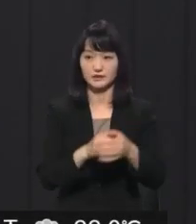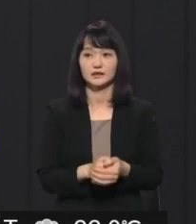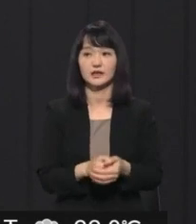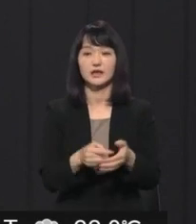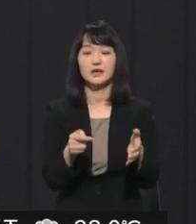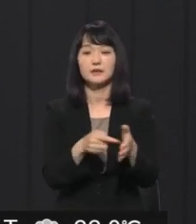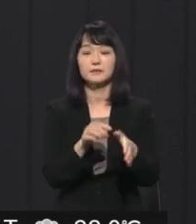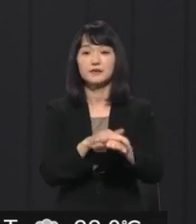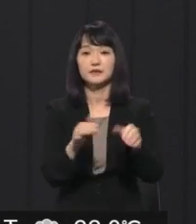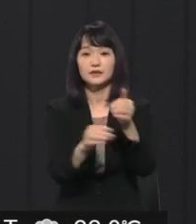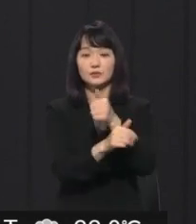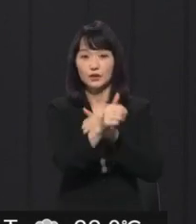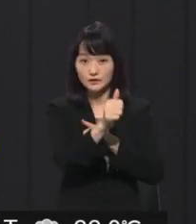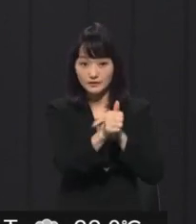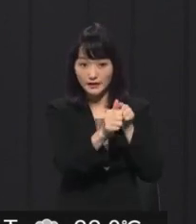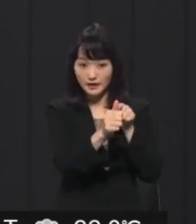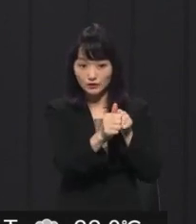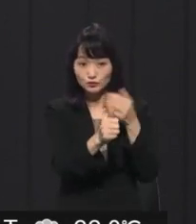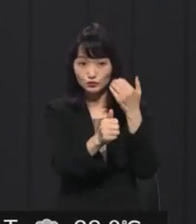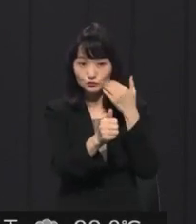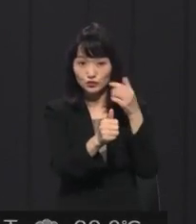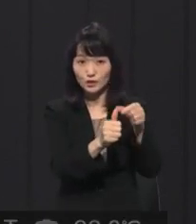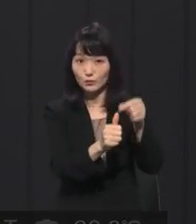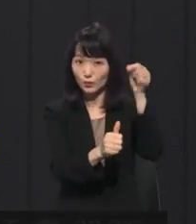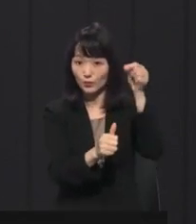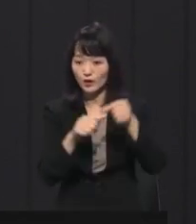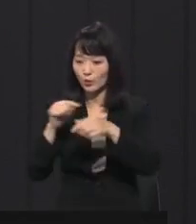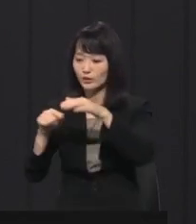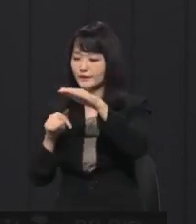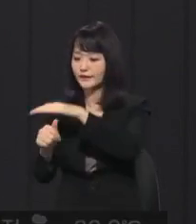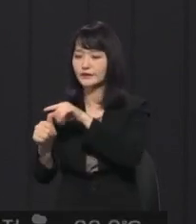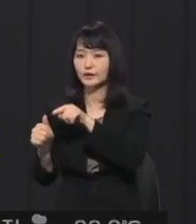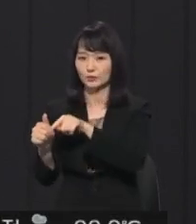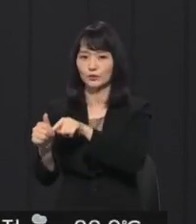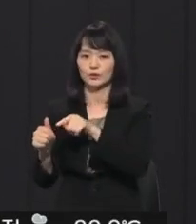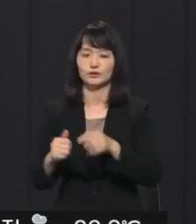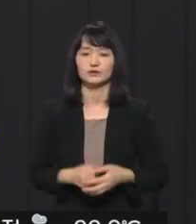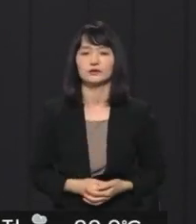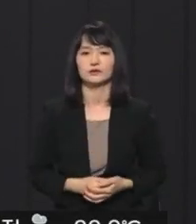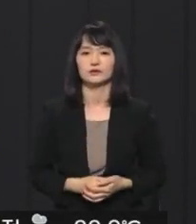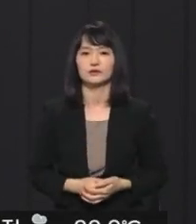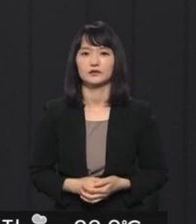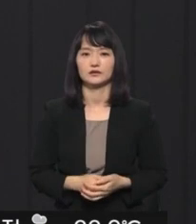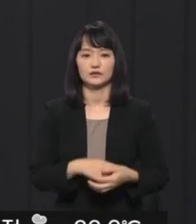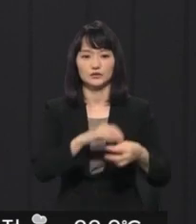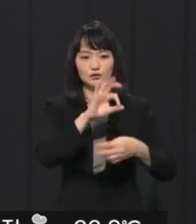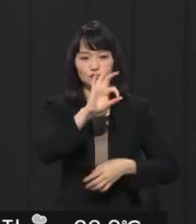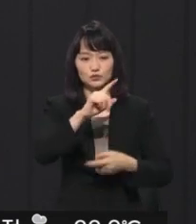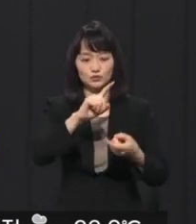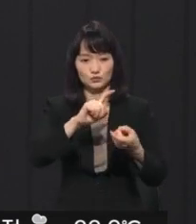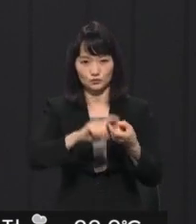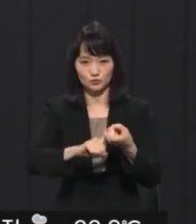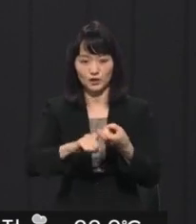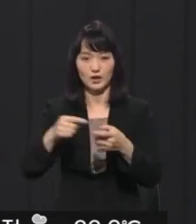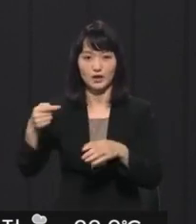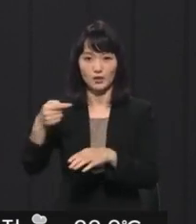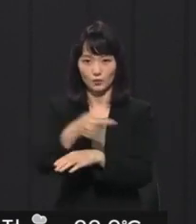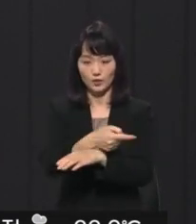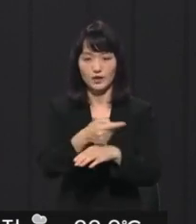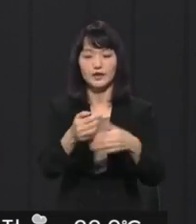하고 있습니다 2 그러면 여기서 만약에 비유 내 집안 윤 원내대표가 들어와서 어 좀